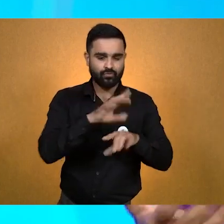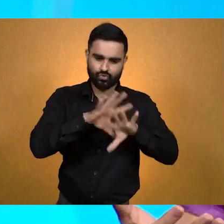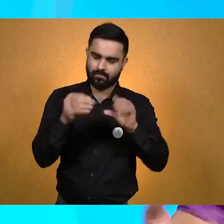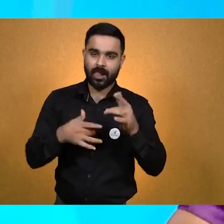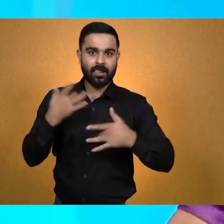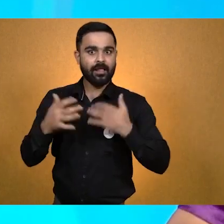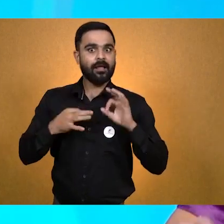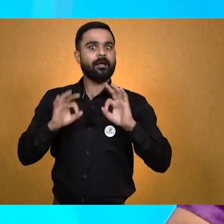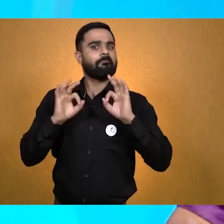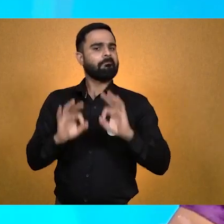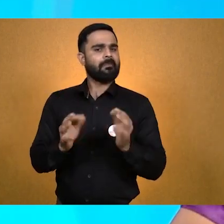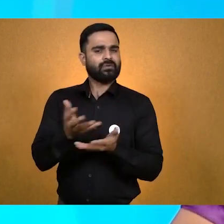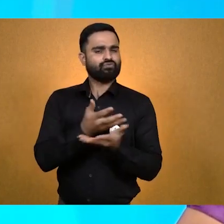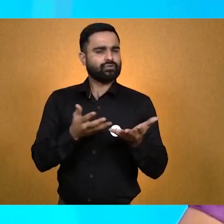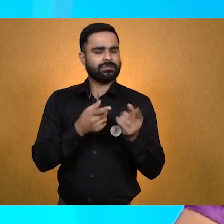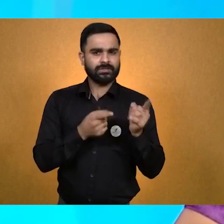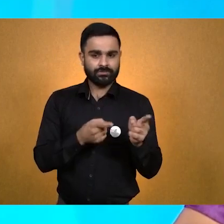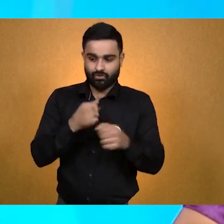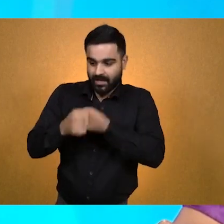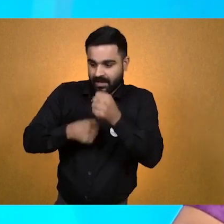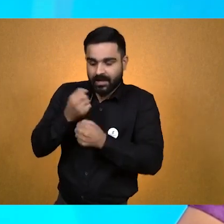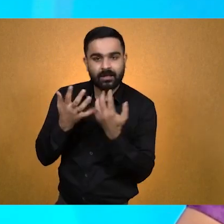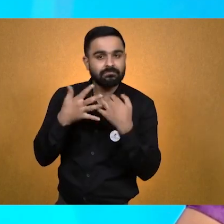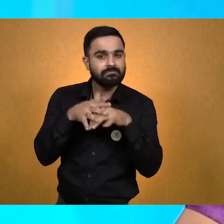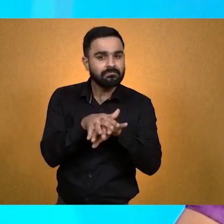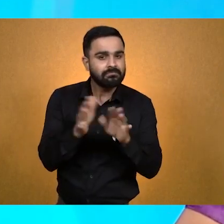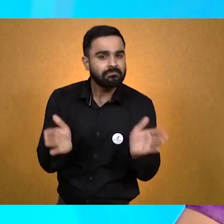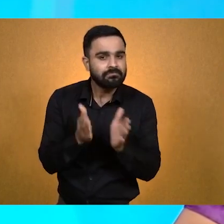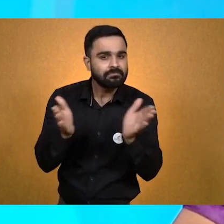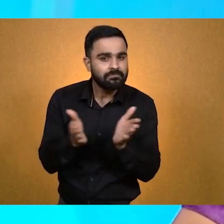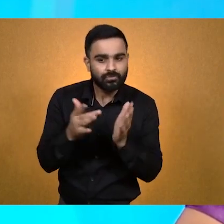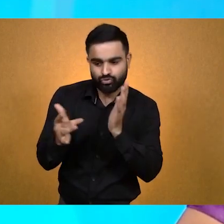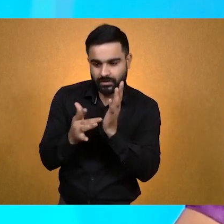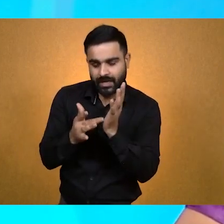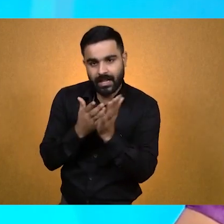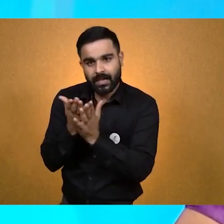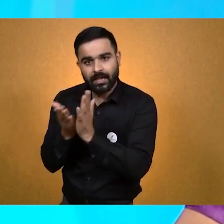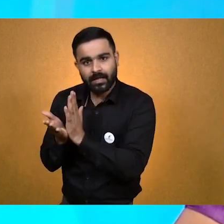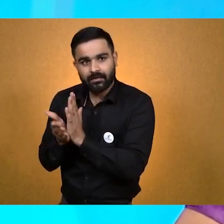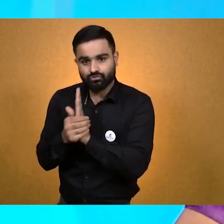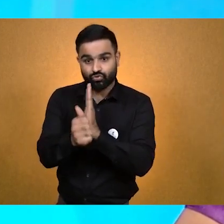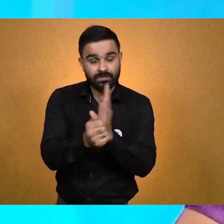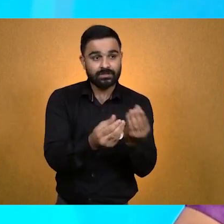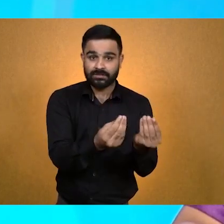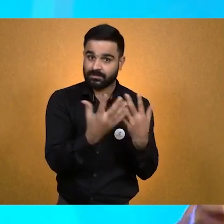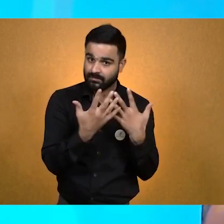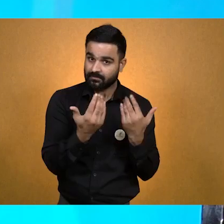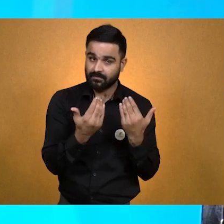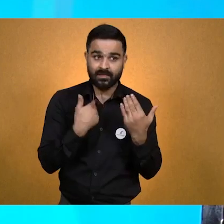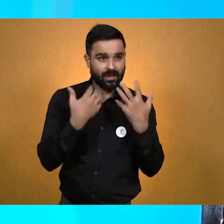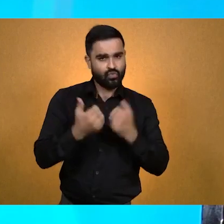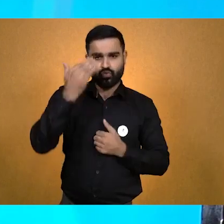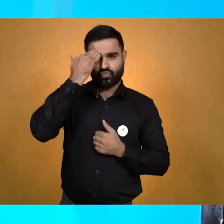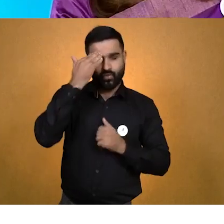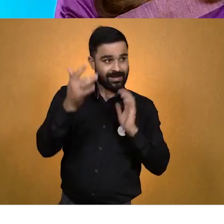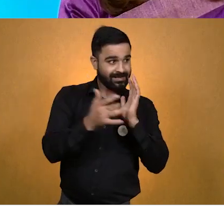काफ़ी दिलचस्प है और क्या आप हमें खेलों में सुलभता को बढ़ाने में तकनीक की क्षमता के बारे में भी बता सकती हैं? हम जानते हैं